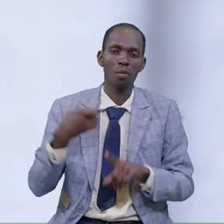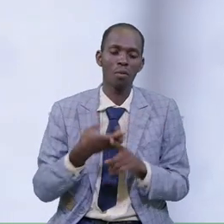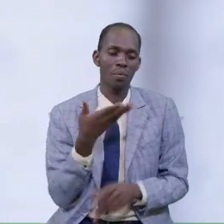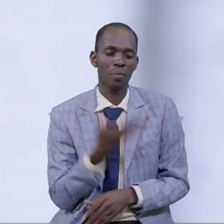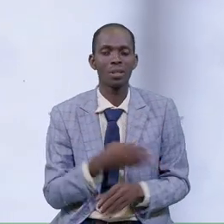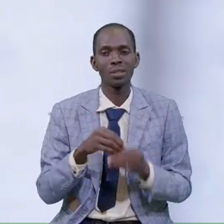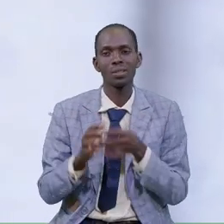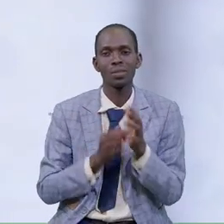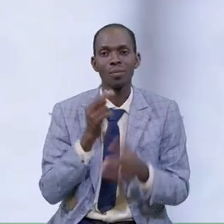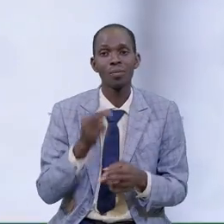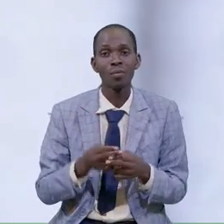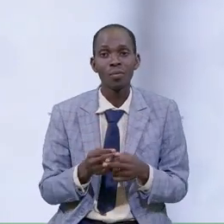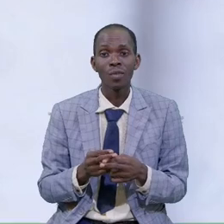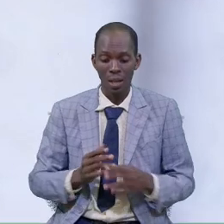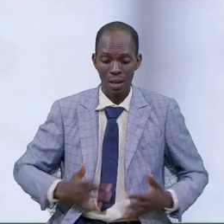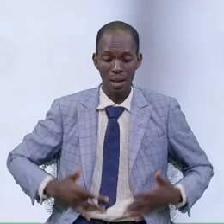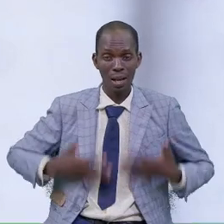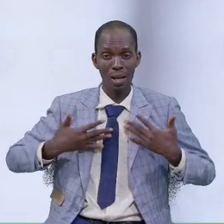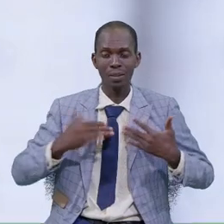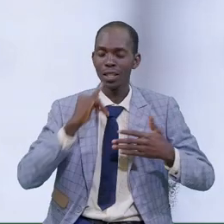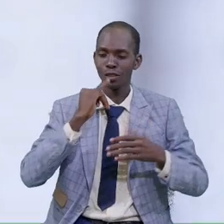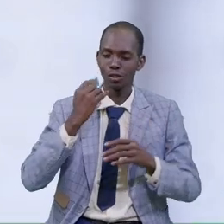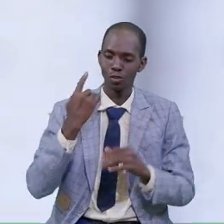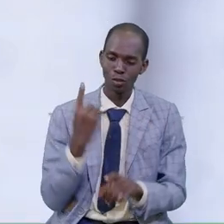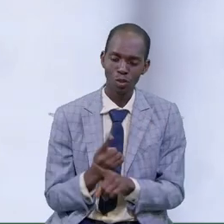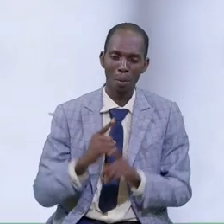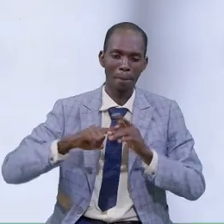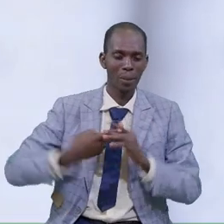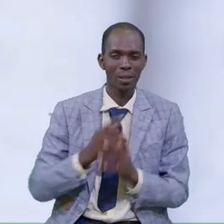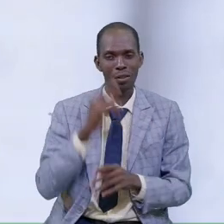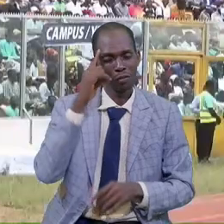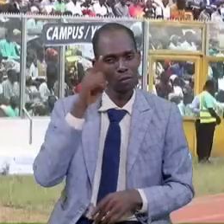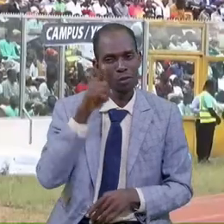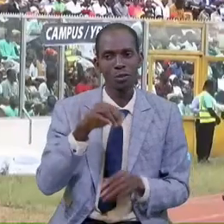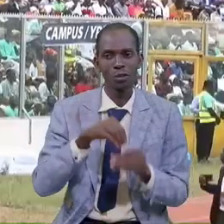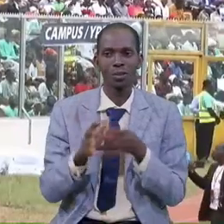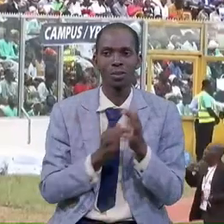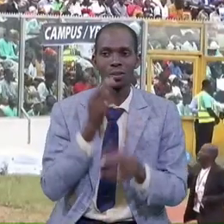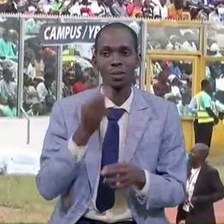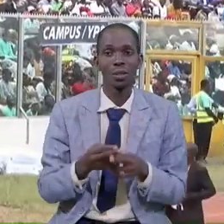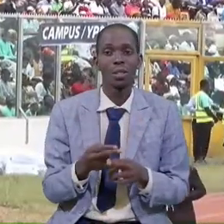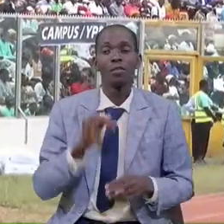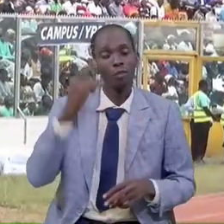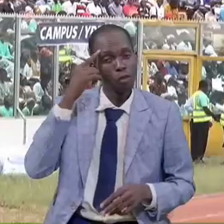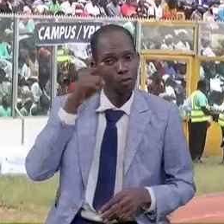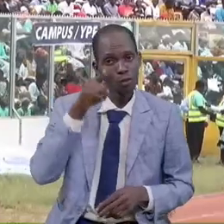La vie ne fait que commencer. Pour toi. J'ai dit pour toi.